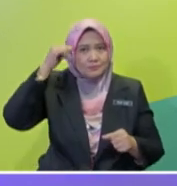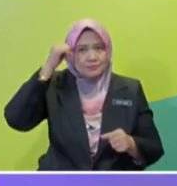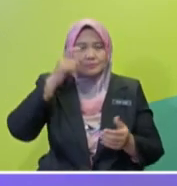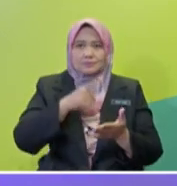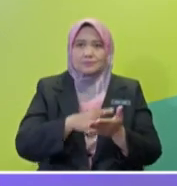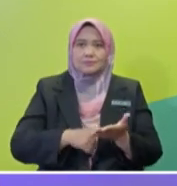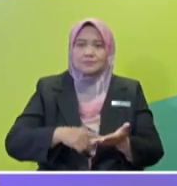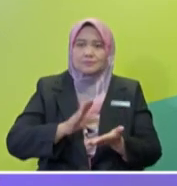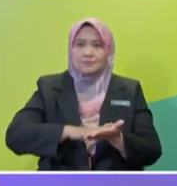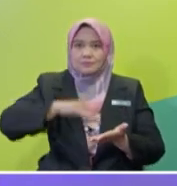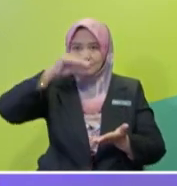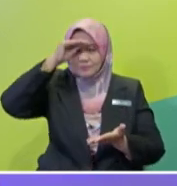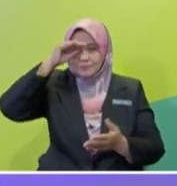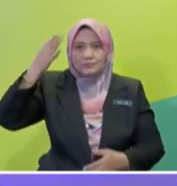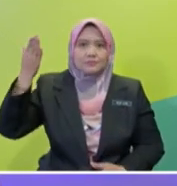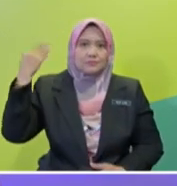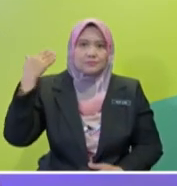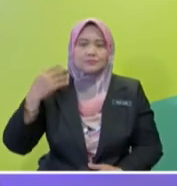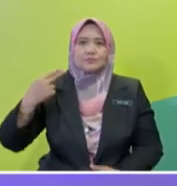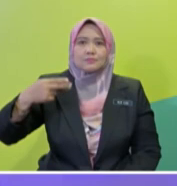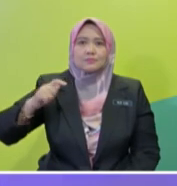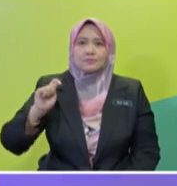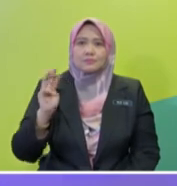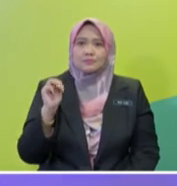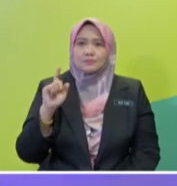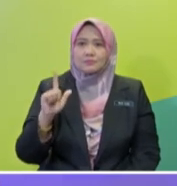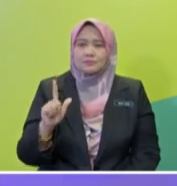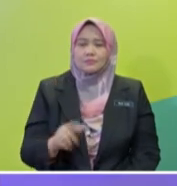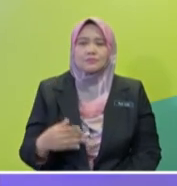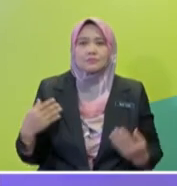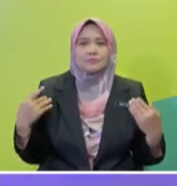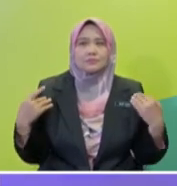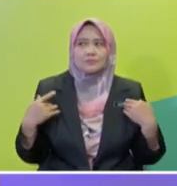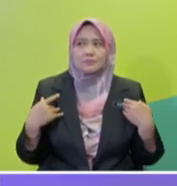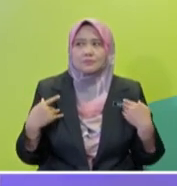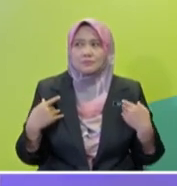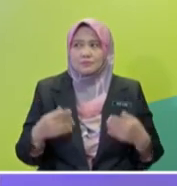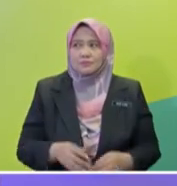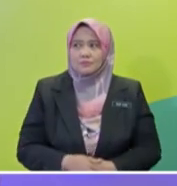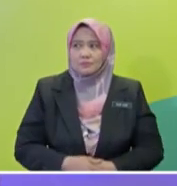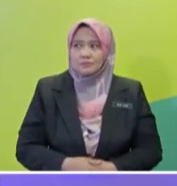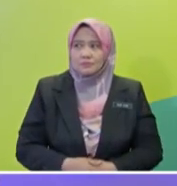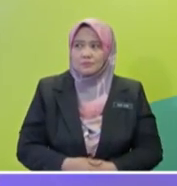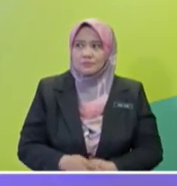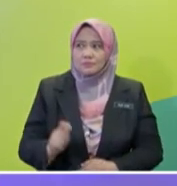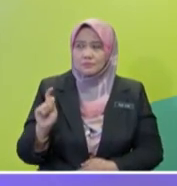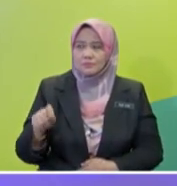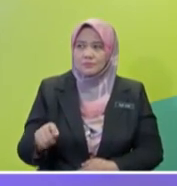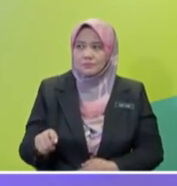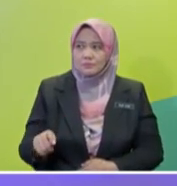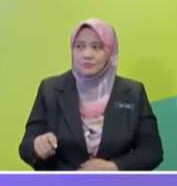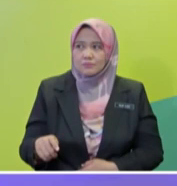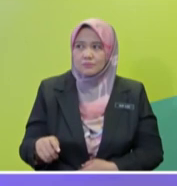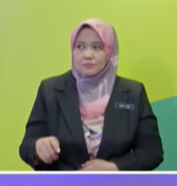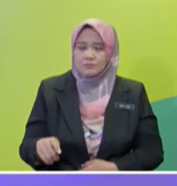daripada awal itu kita untuk smpl ini kita ada pasti untuk membina good arahan istimewa